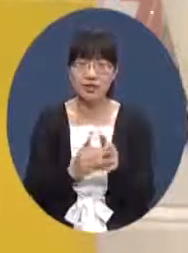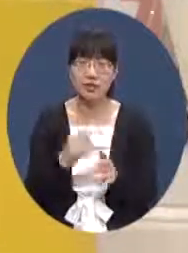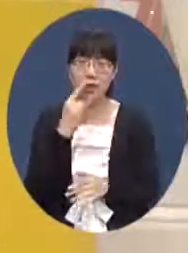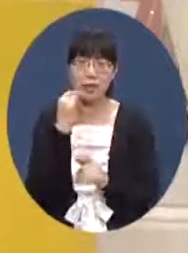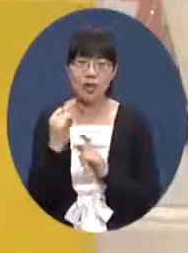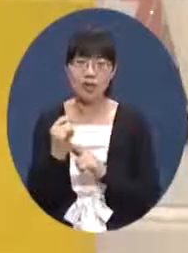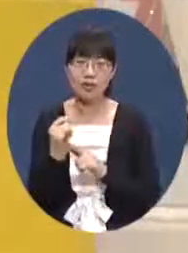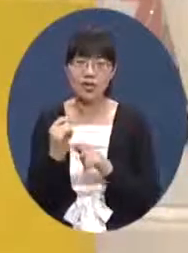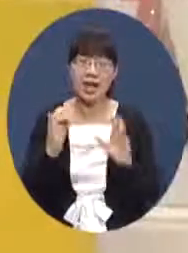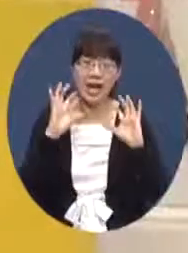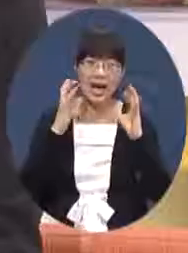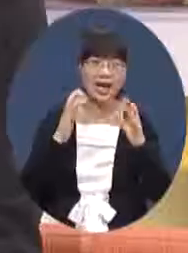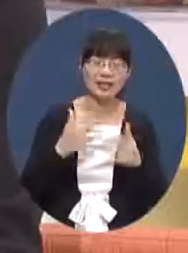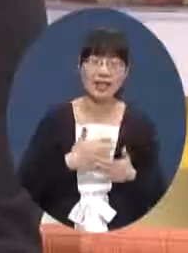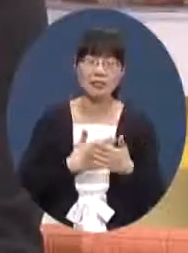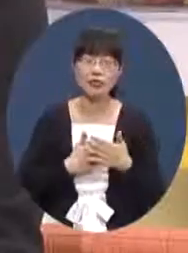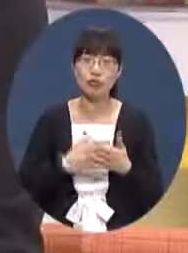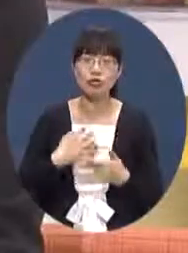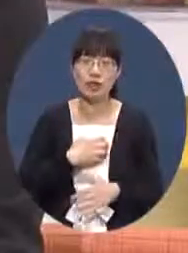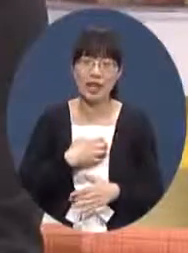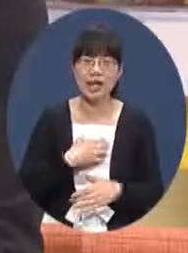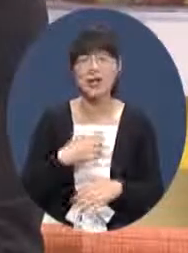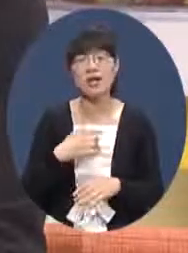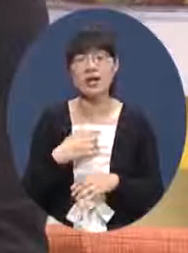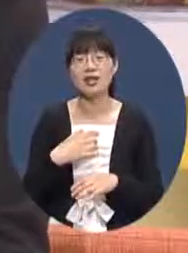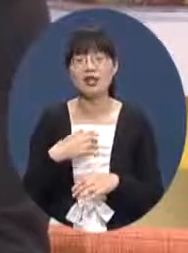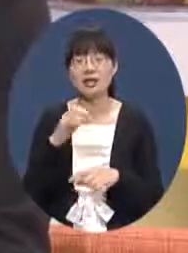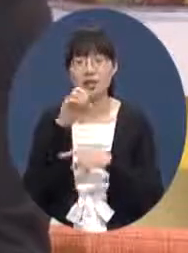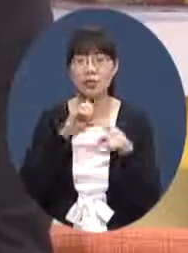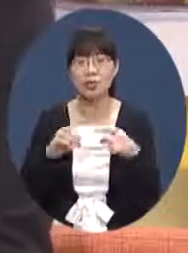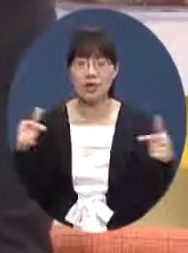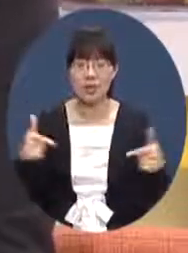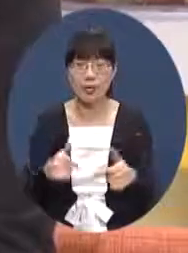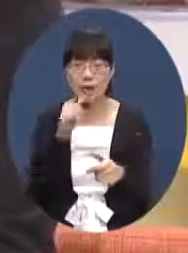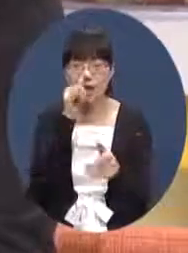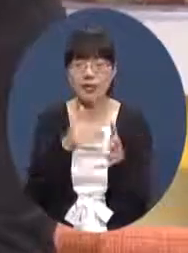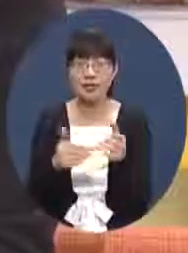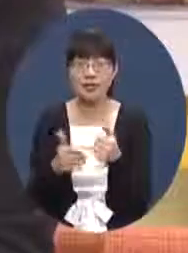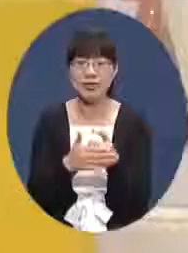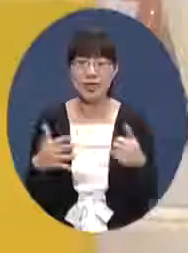아이의 불안이 감소되고 됐다. 이런 연구 결과가 좀 있습니다. 그래서 좀 이렇게